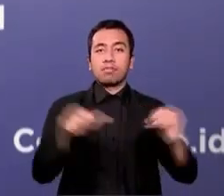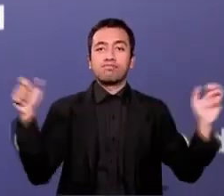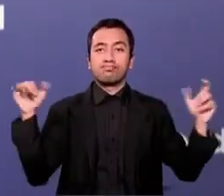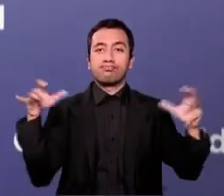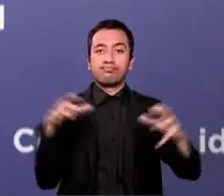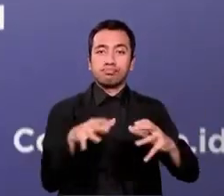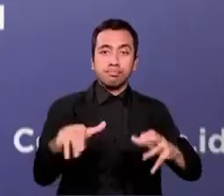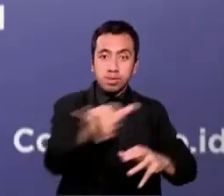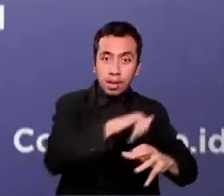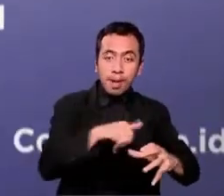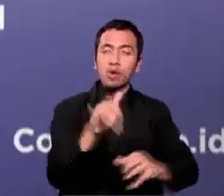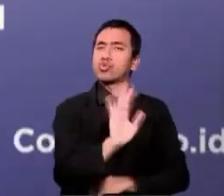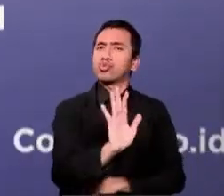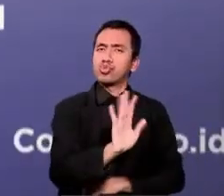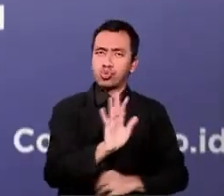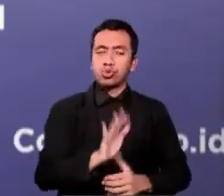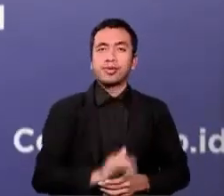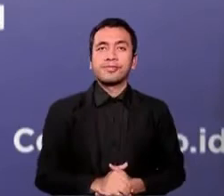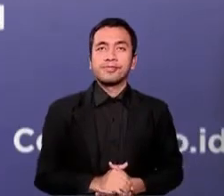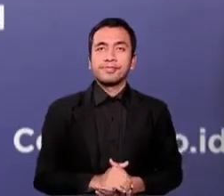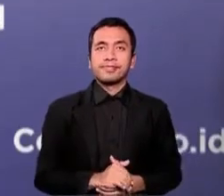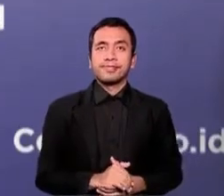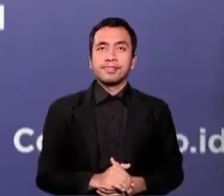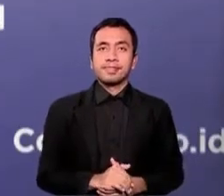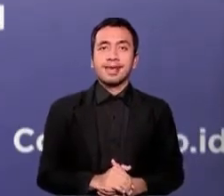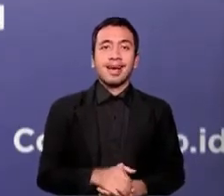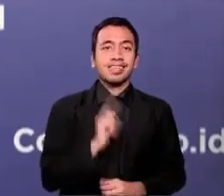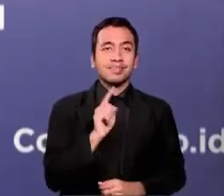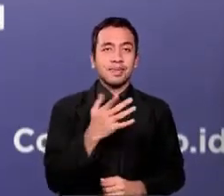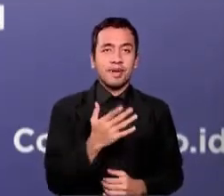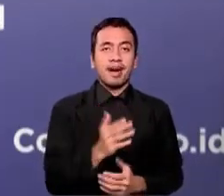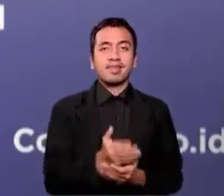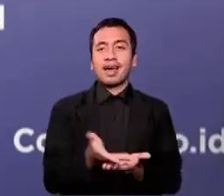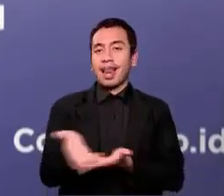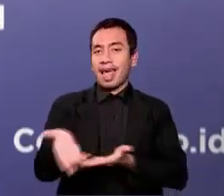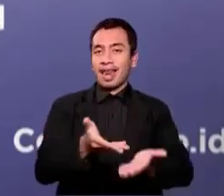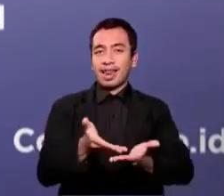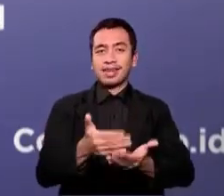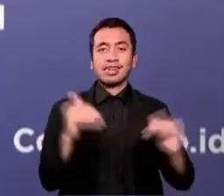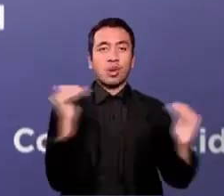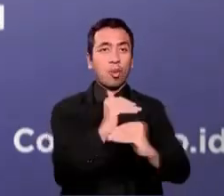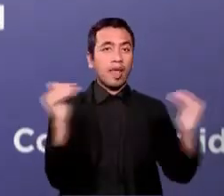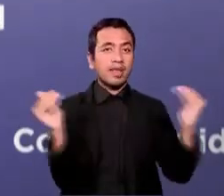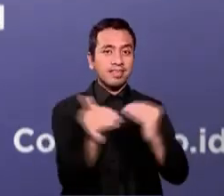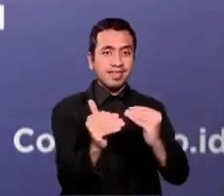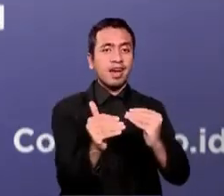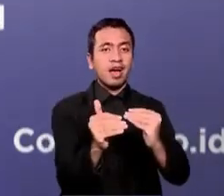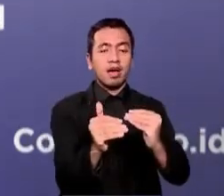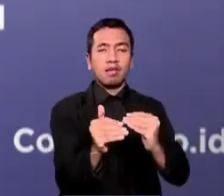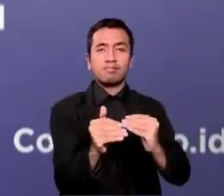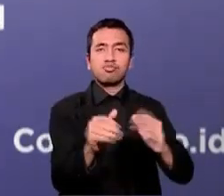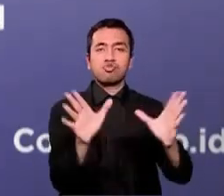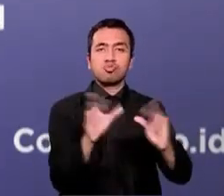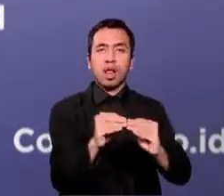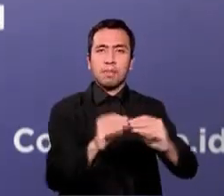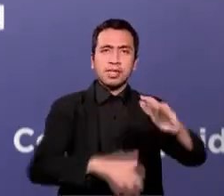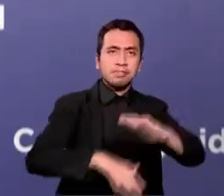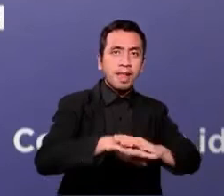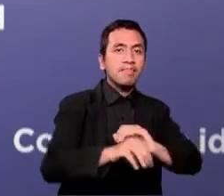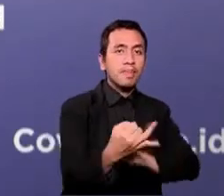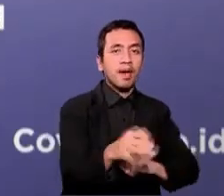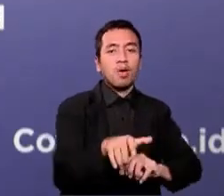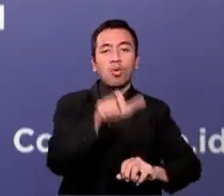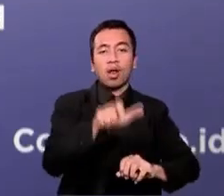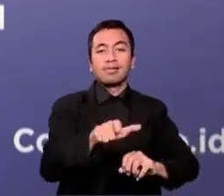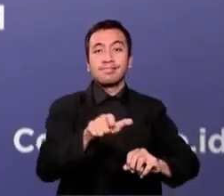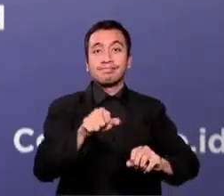tentunya ditambah dengan upaya mengoptimalkan kapasitas sarana dan prasarana transportasi dan dilengkapi dengan langkah-langkah yang